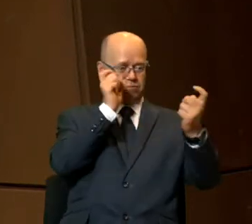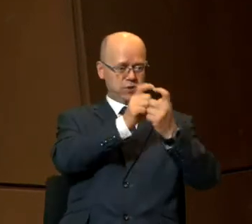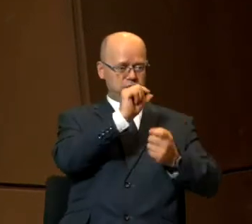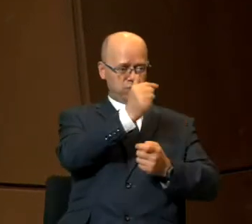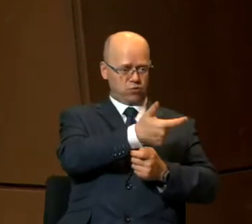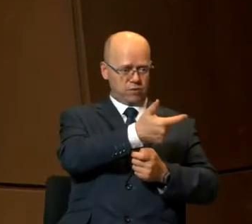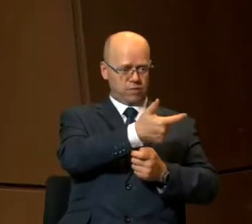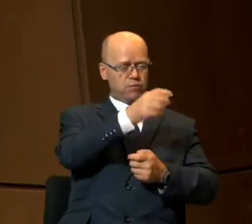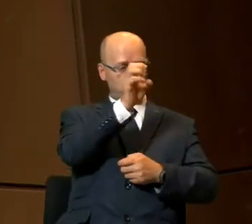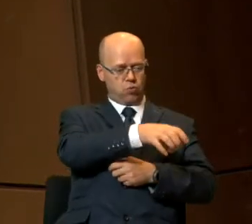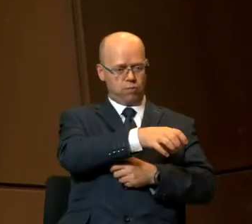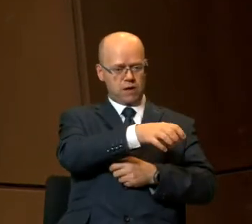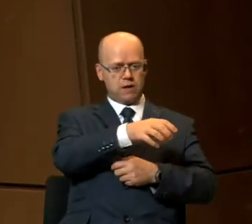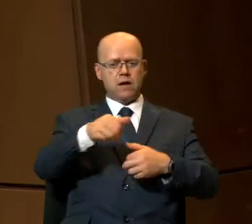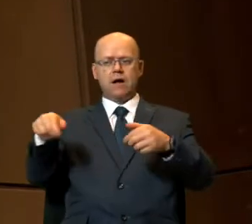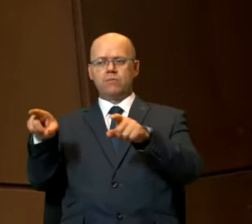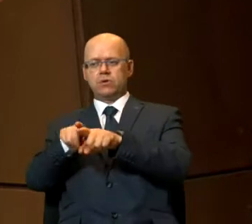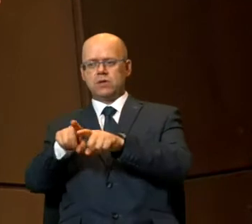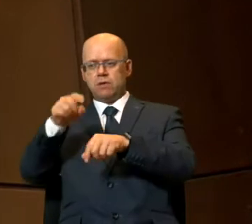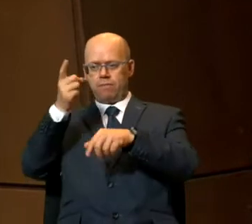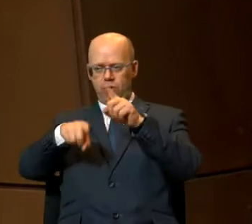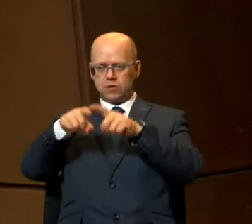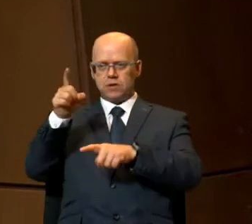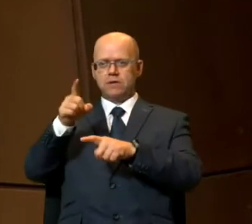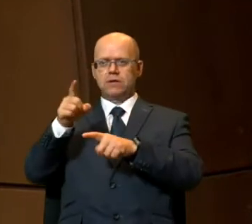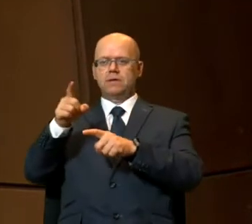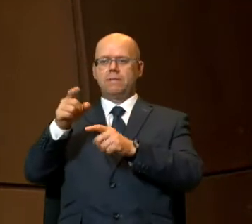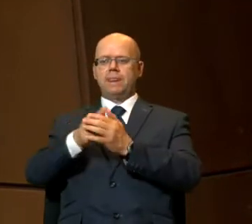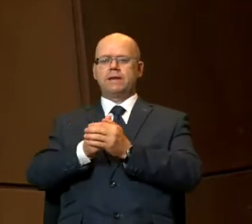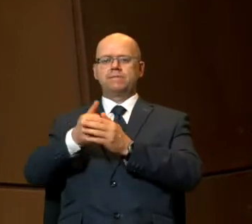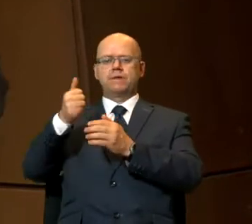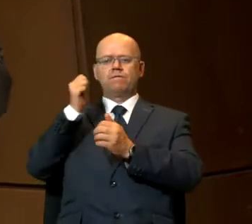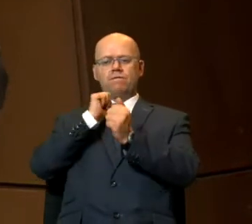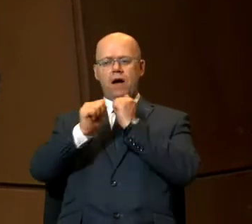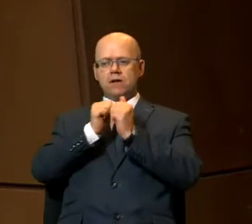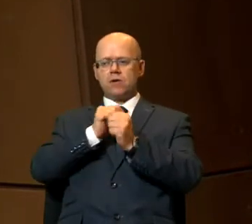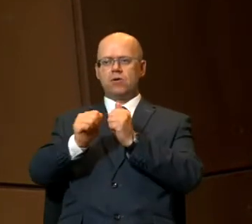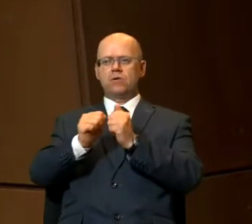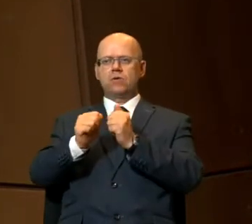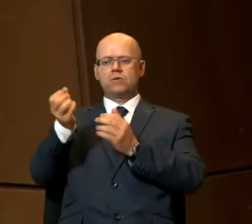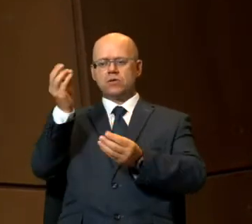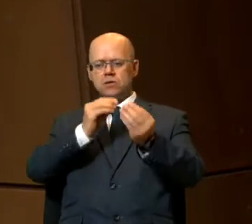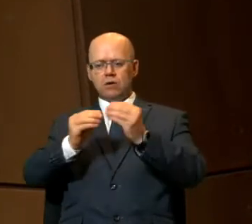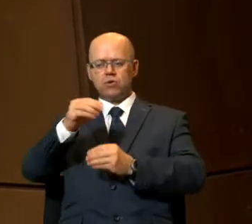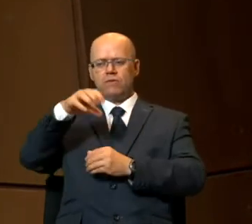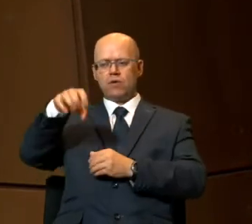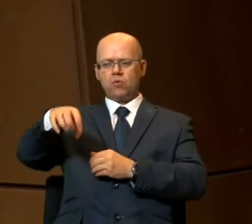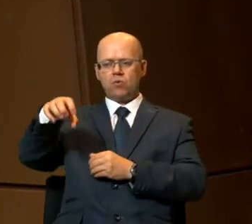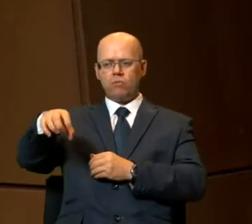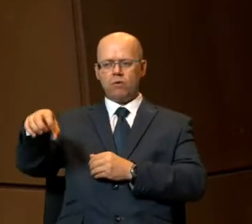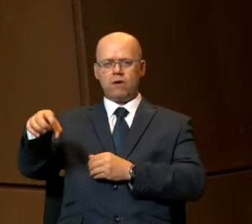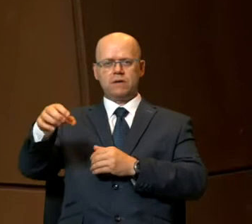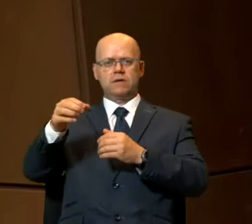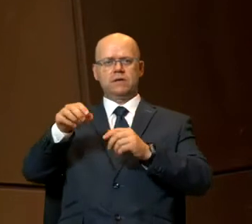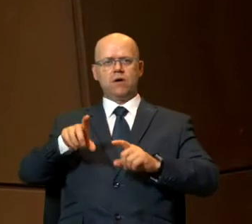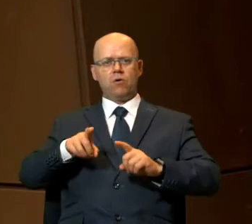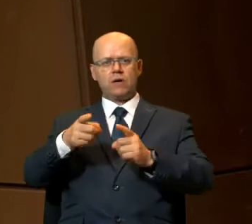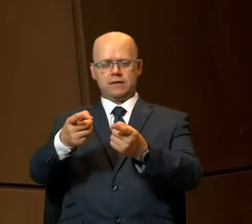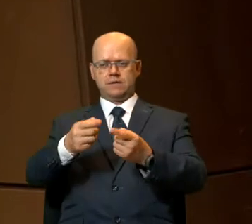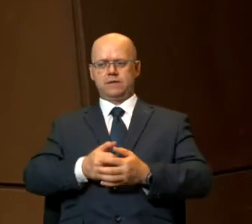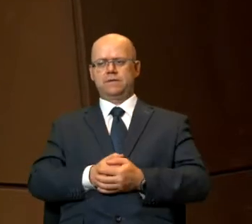interesy lub klasy. Czy polityka jest walczeniem o właściwy sposób kształtowania kolektywnego świata i kształtowania instytucji i tak